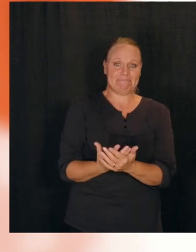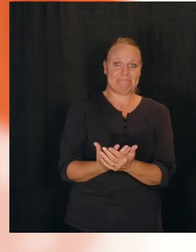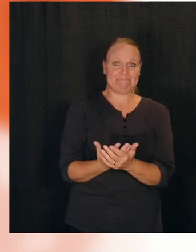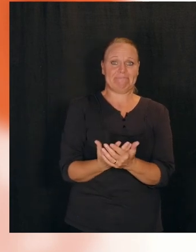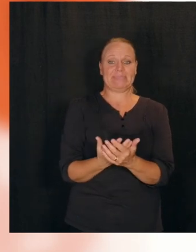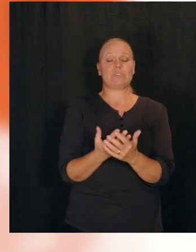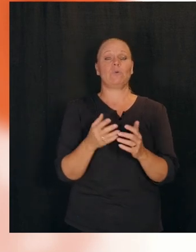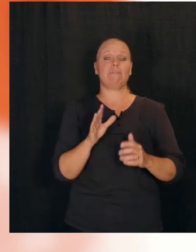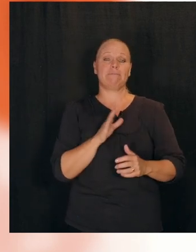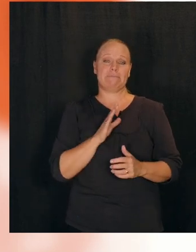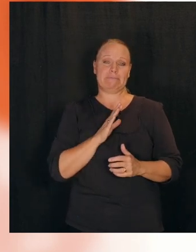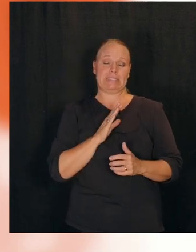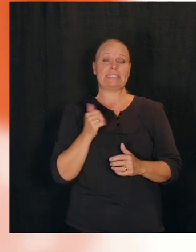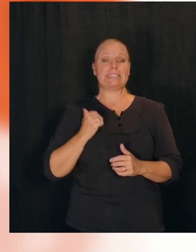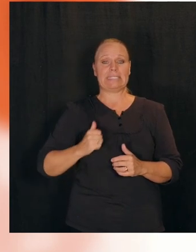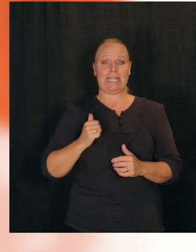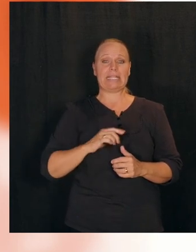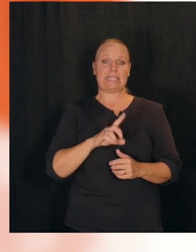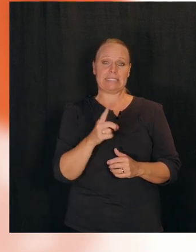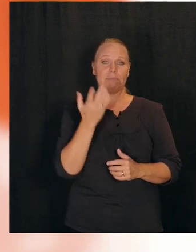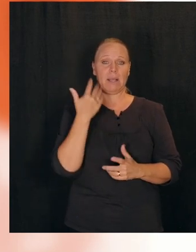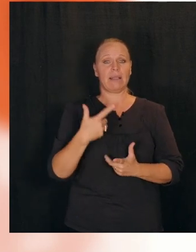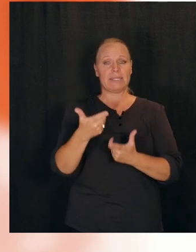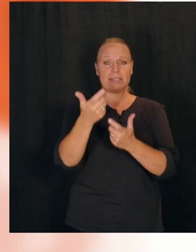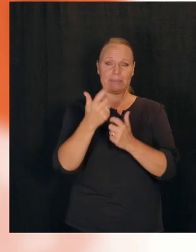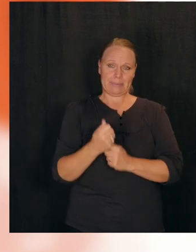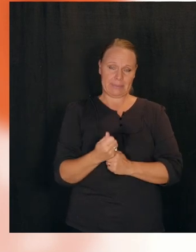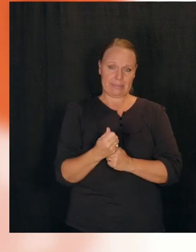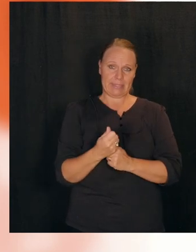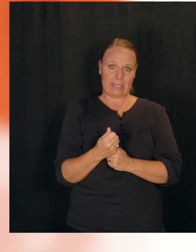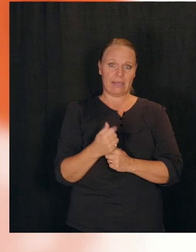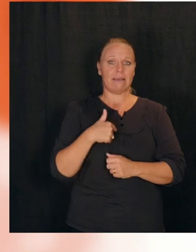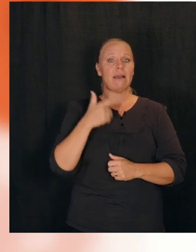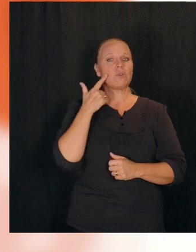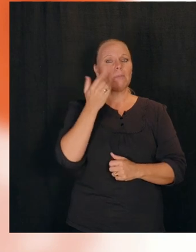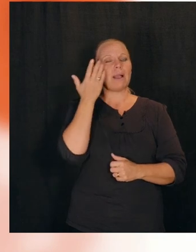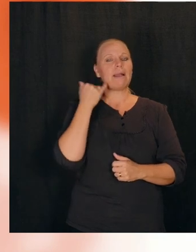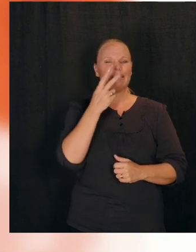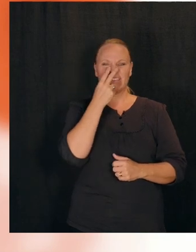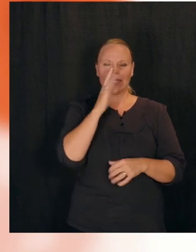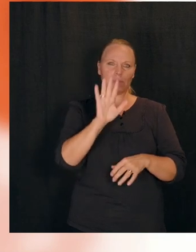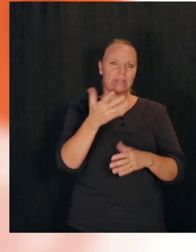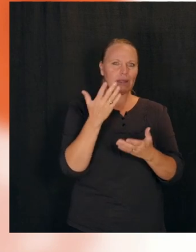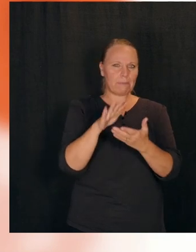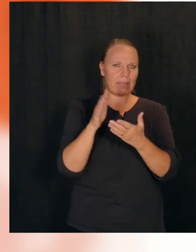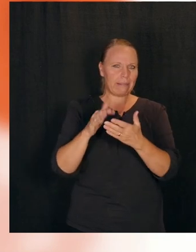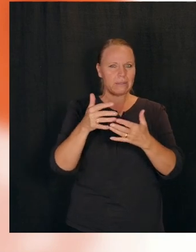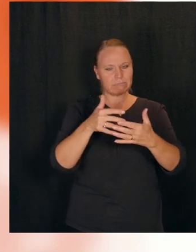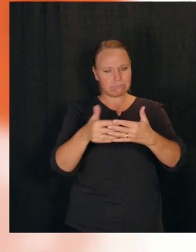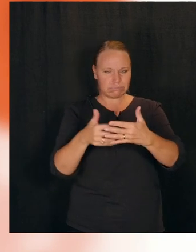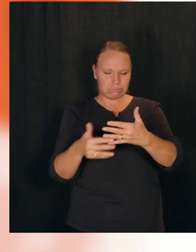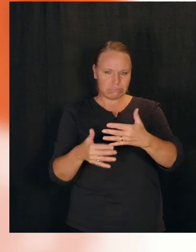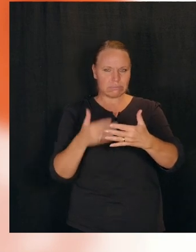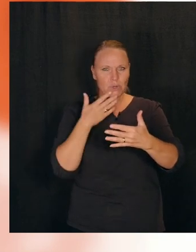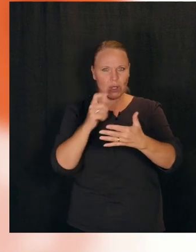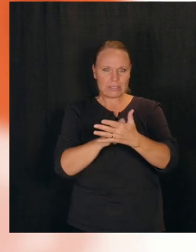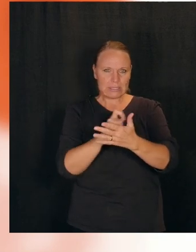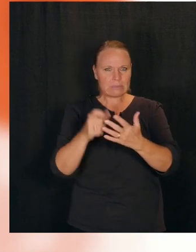att finnas tillgänglig efteråt också. Jag tror den är väl värd att gå tillbaka och titta på igen. Det var så mycket tips och